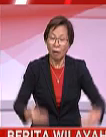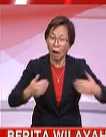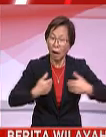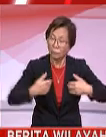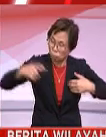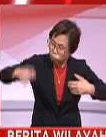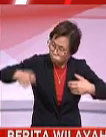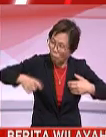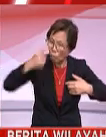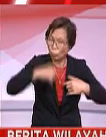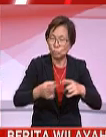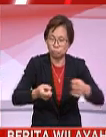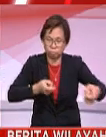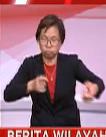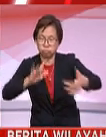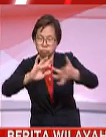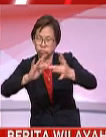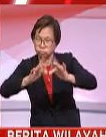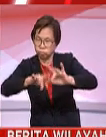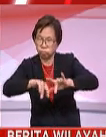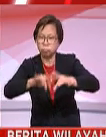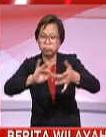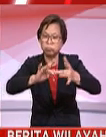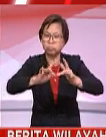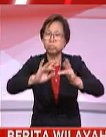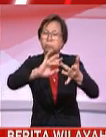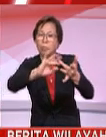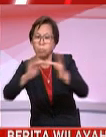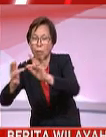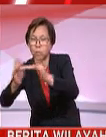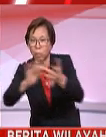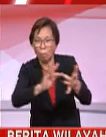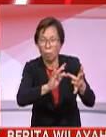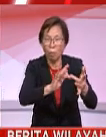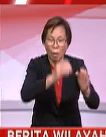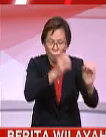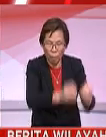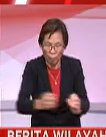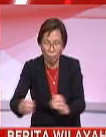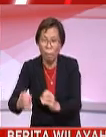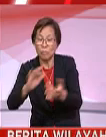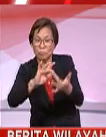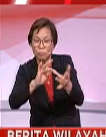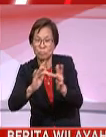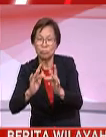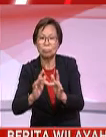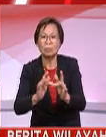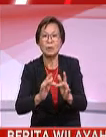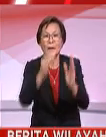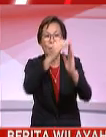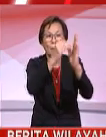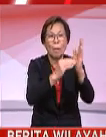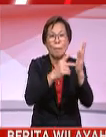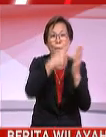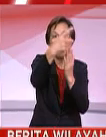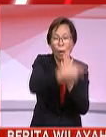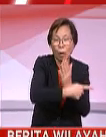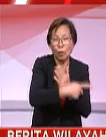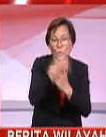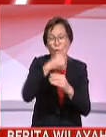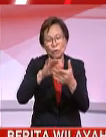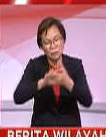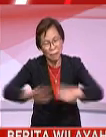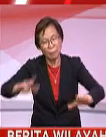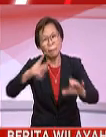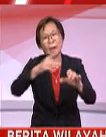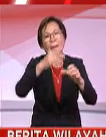Terdapat keperluan untuk menyelaras suasana semula jadi, format dan saiz penganjuran sesebuah acara demi keselamatan peserta dan pihak penganjur